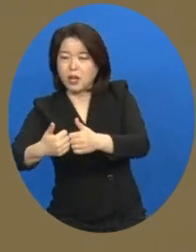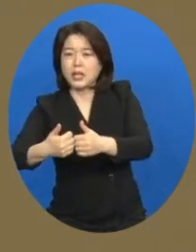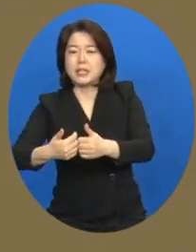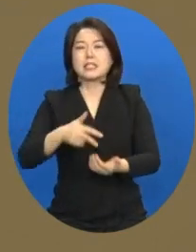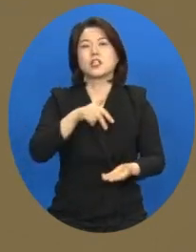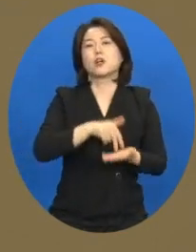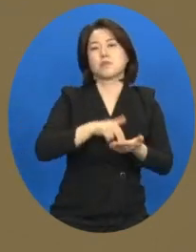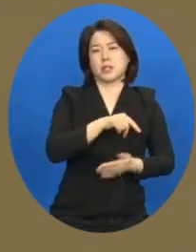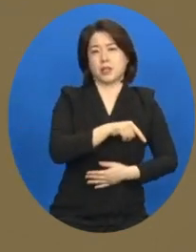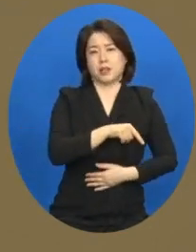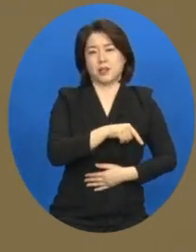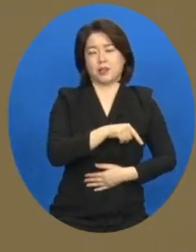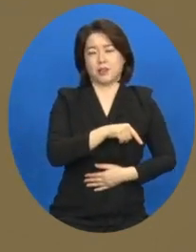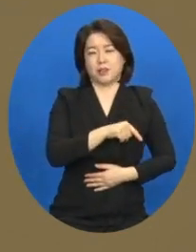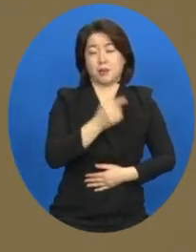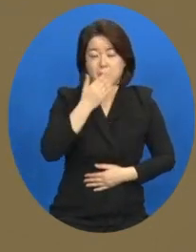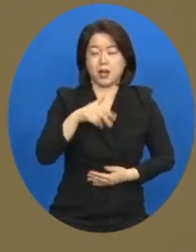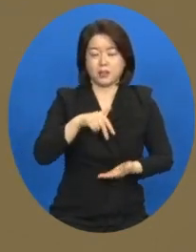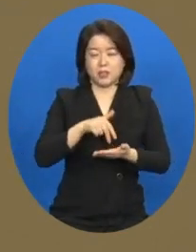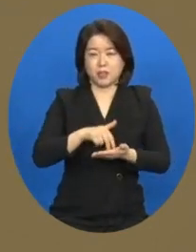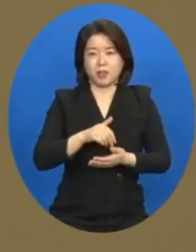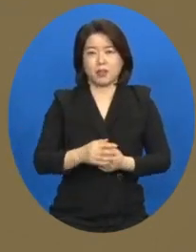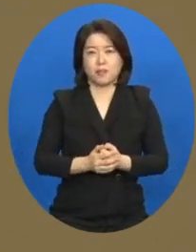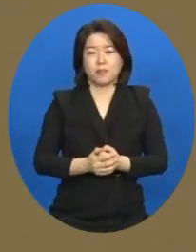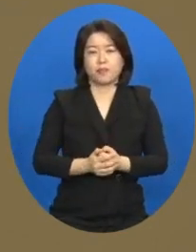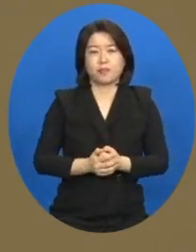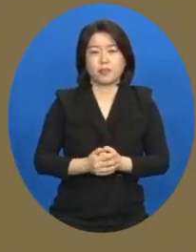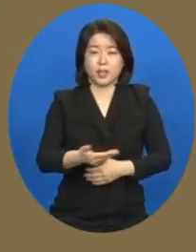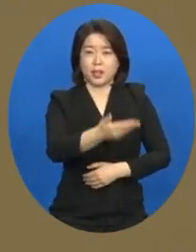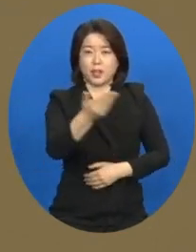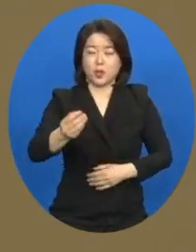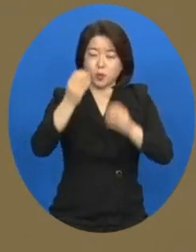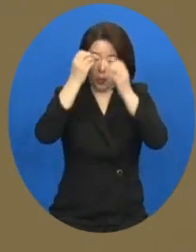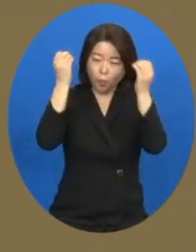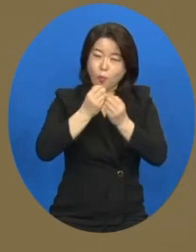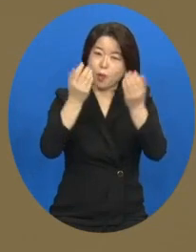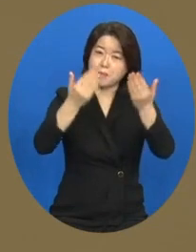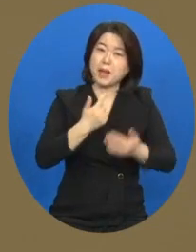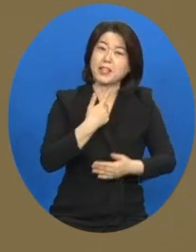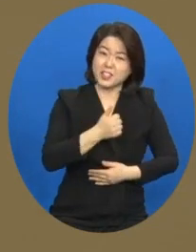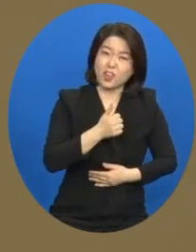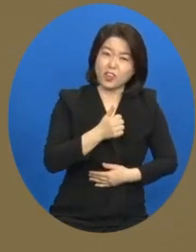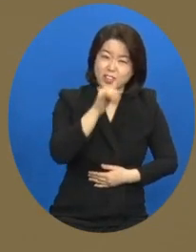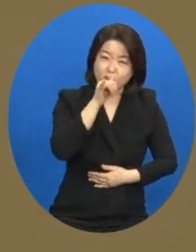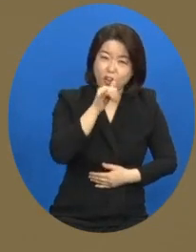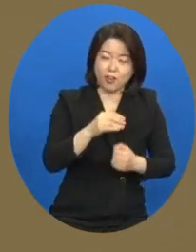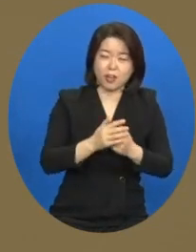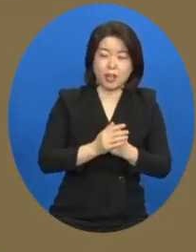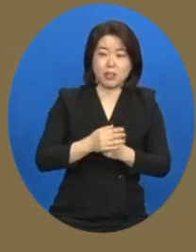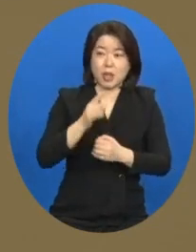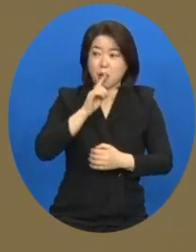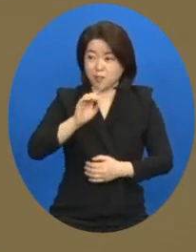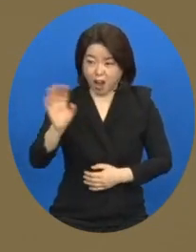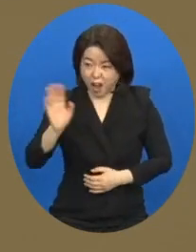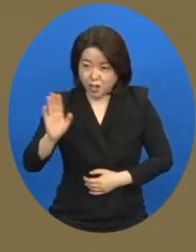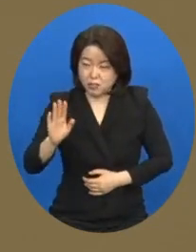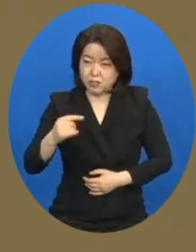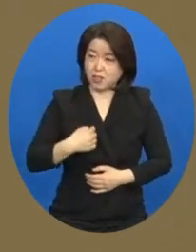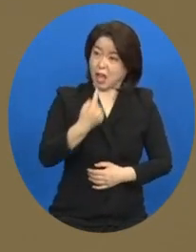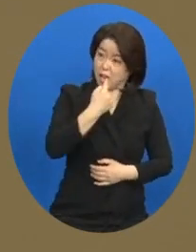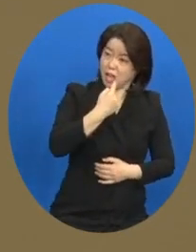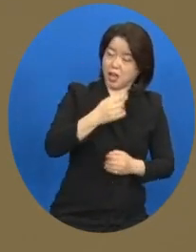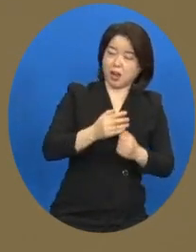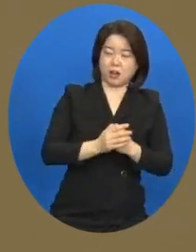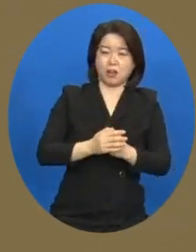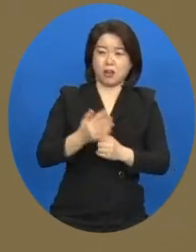수 있는 거예요. 여러분 오해 받아보셨습니까? 하지도 않은 말 했다고 그러고 하지도 않은 일